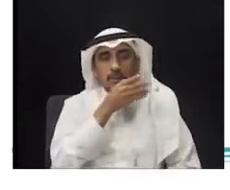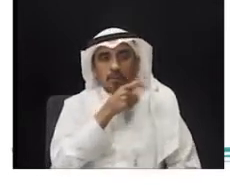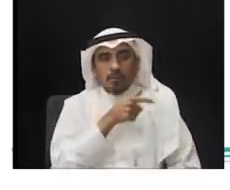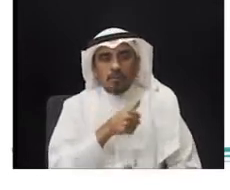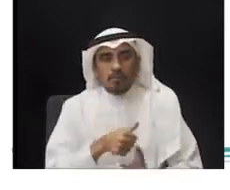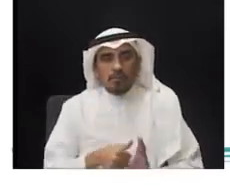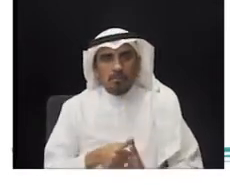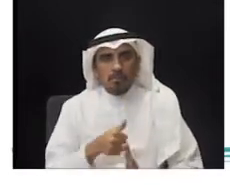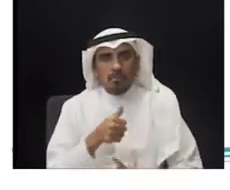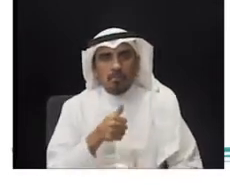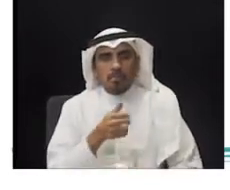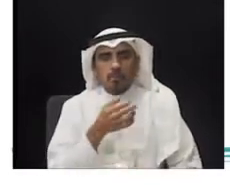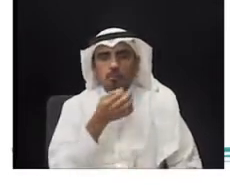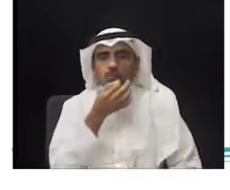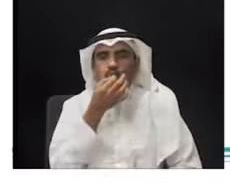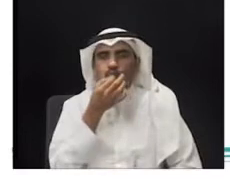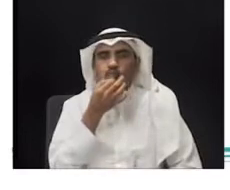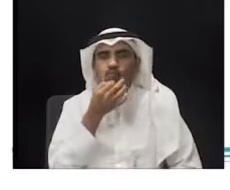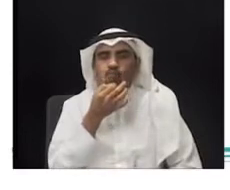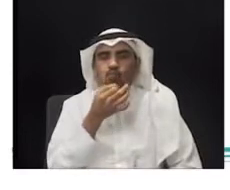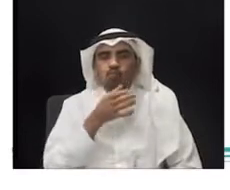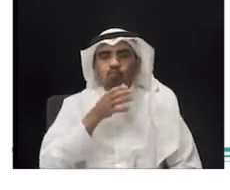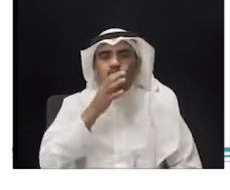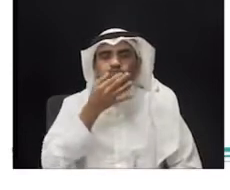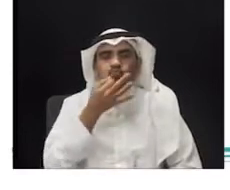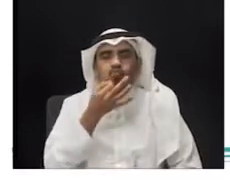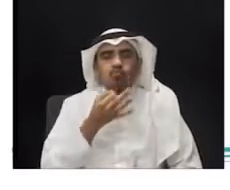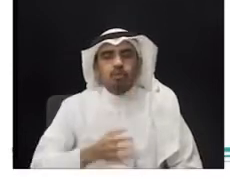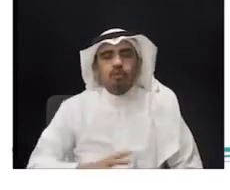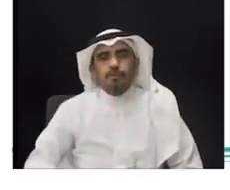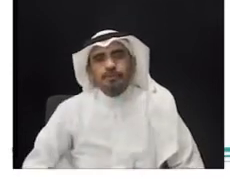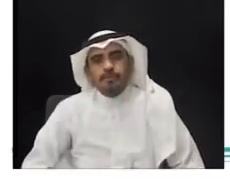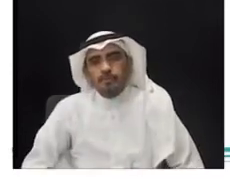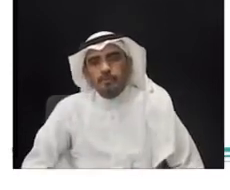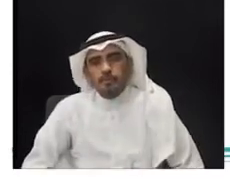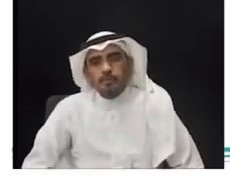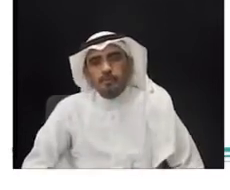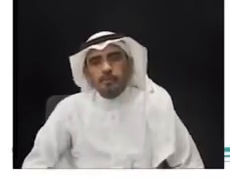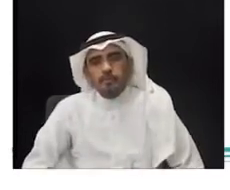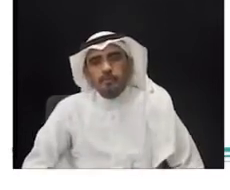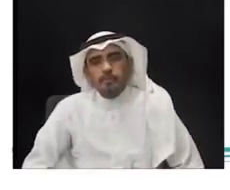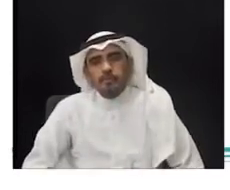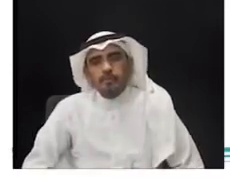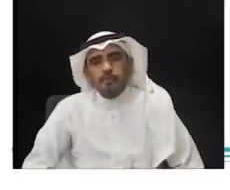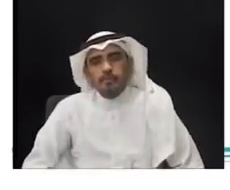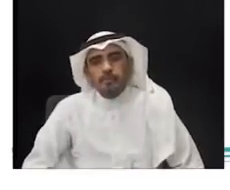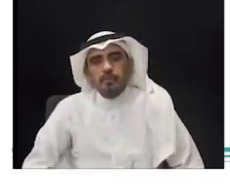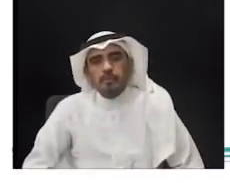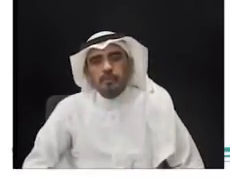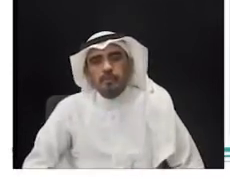الماء ليصبح سائغا للشارب.